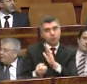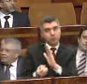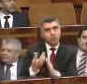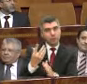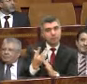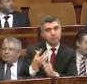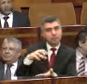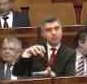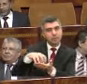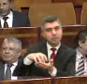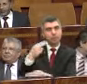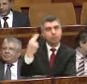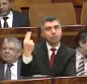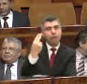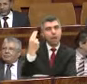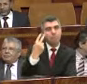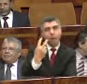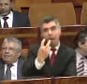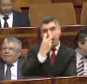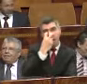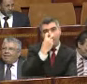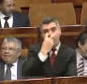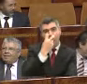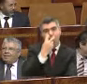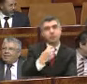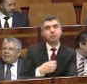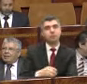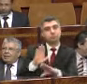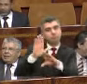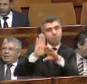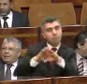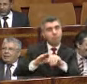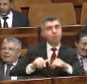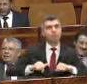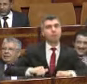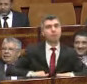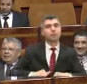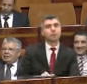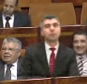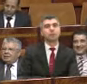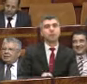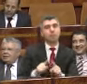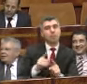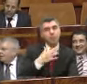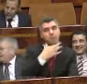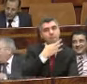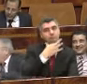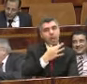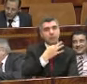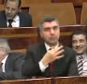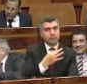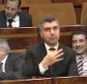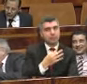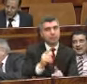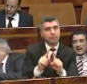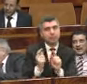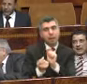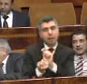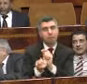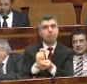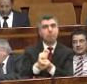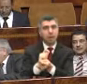بمدينة العيون حاضرة الأقاليم الجنوبية، ندعوكم السيد الوزير إلى تبسيط طلبات انتقال الطلبة